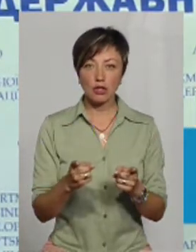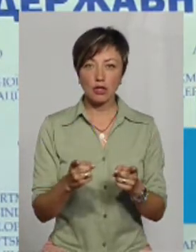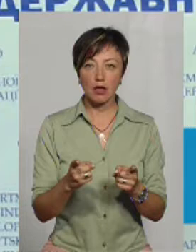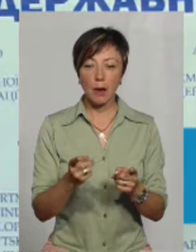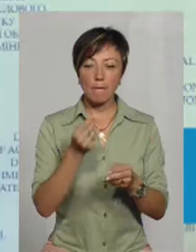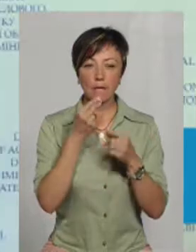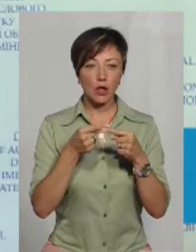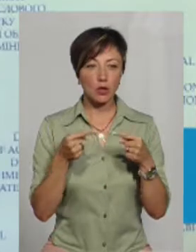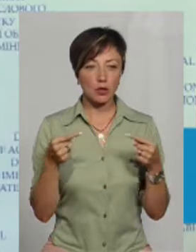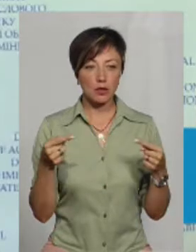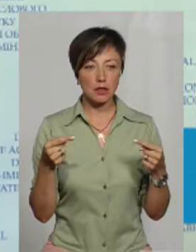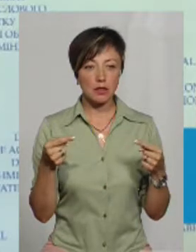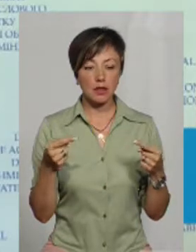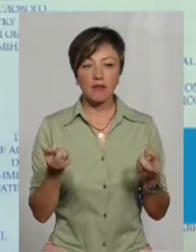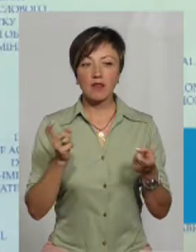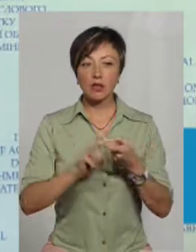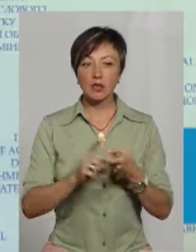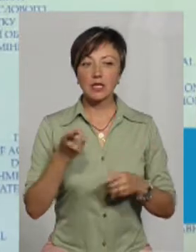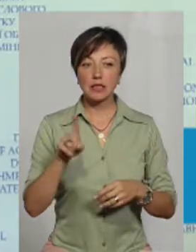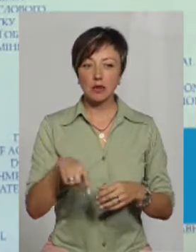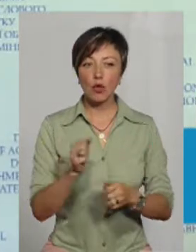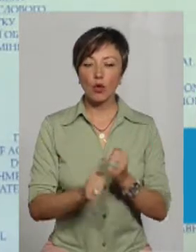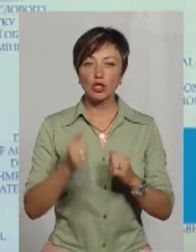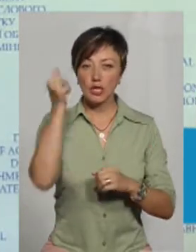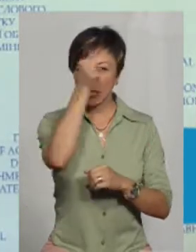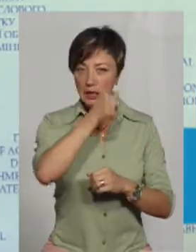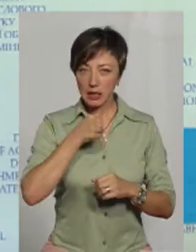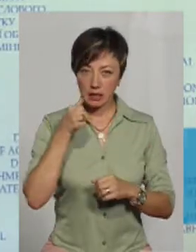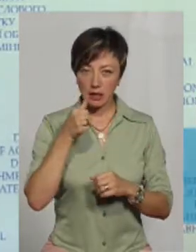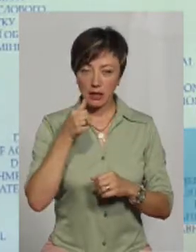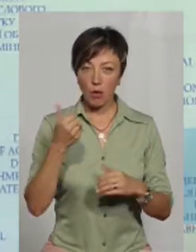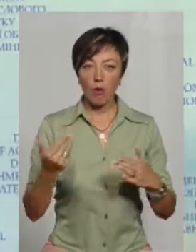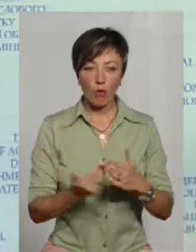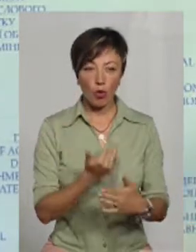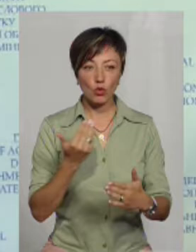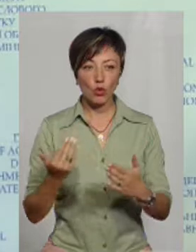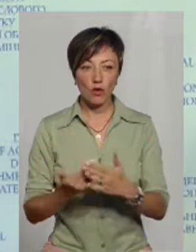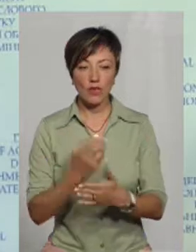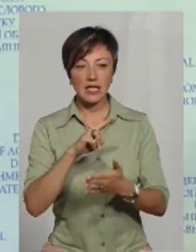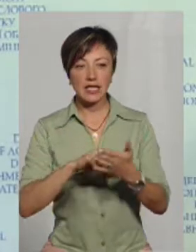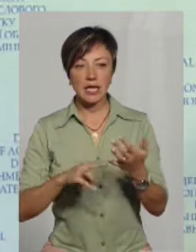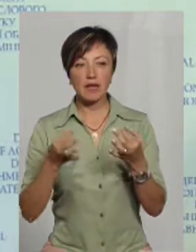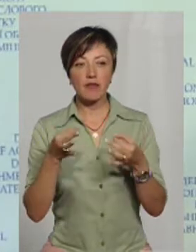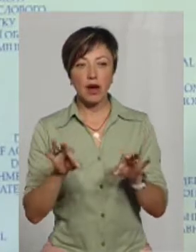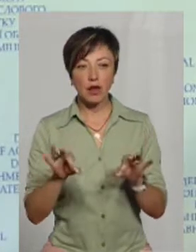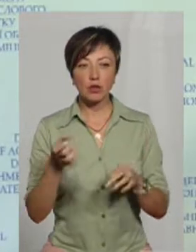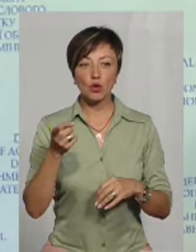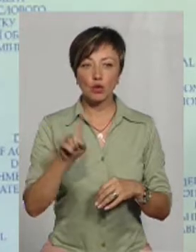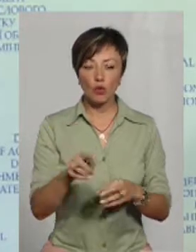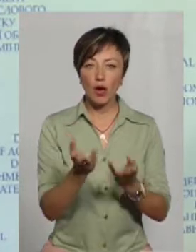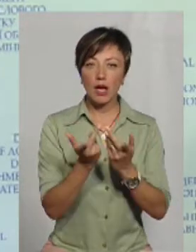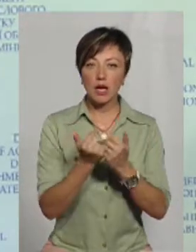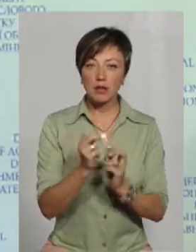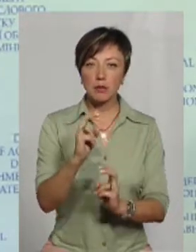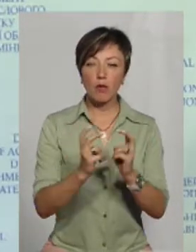органічна продукція. В зв'язку з тим, що кожен рік треба ну, поновлювати сертифікацію, тому кількість